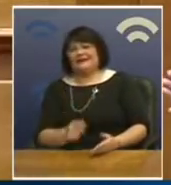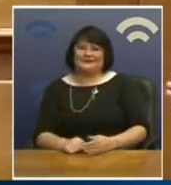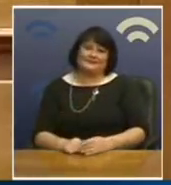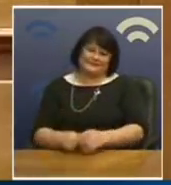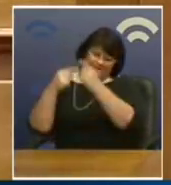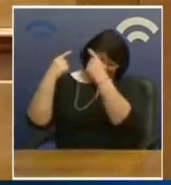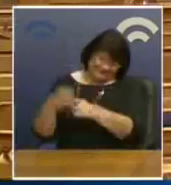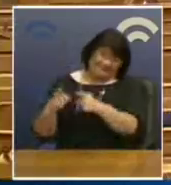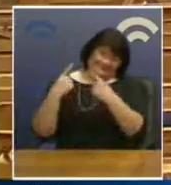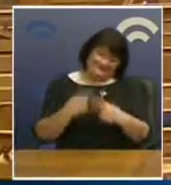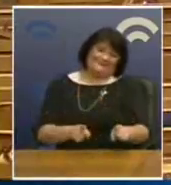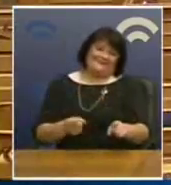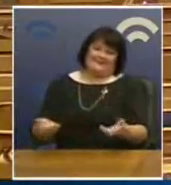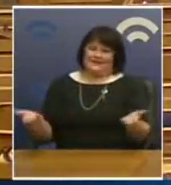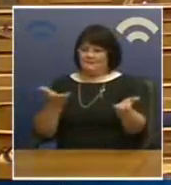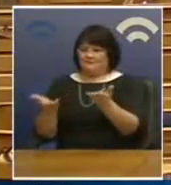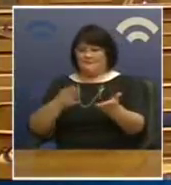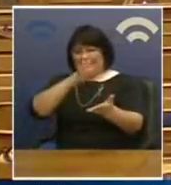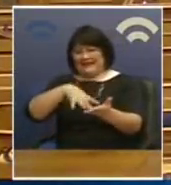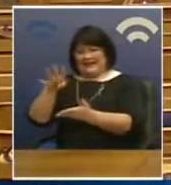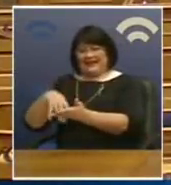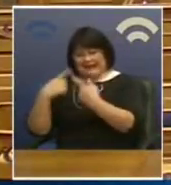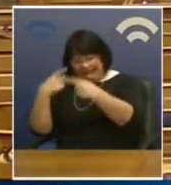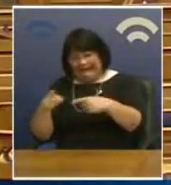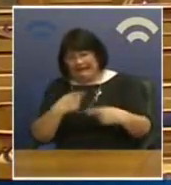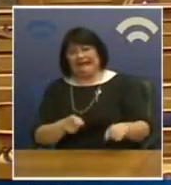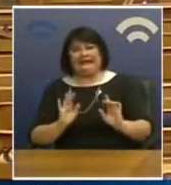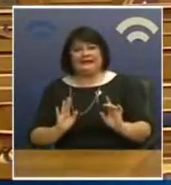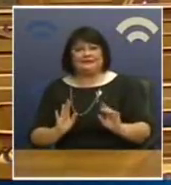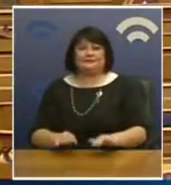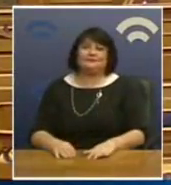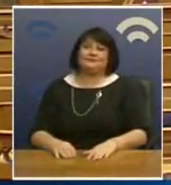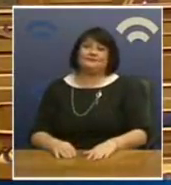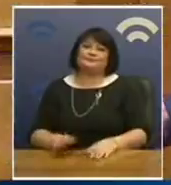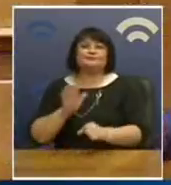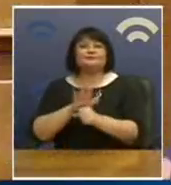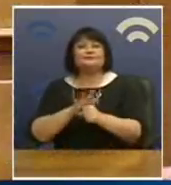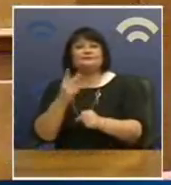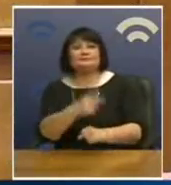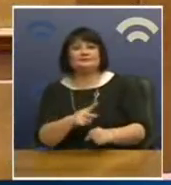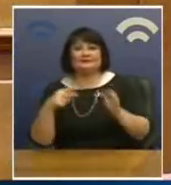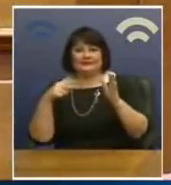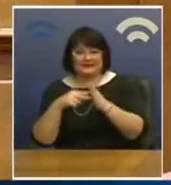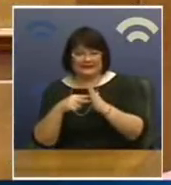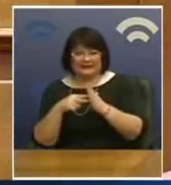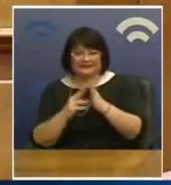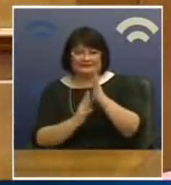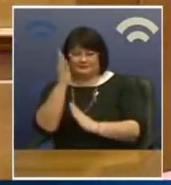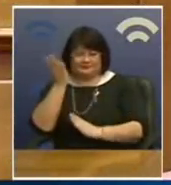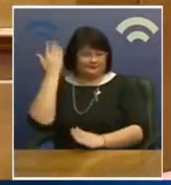εντελώς διαφορετικά κείμενα. Και τουλάχιστον η πρότασή σας το